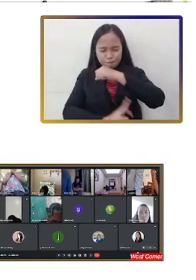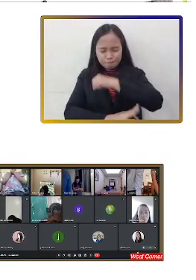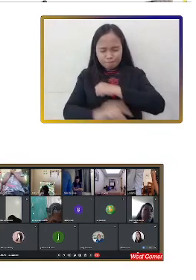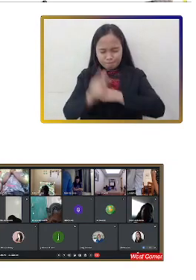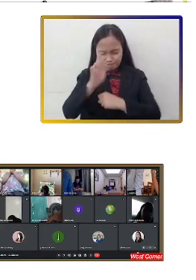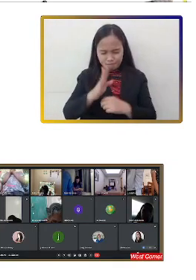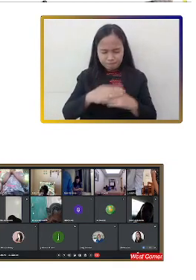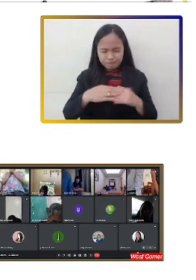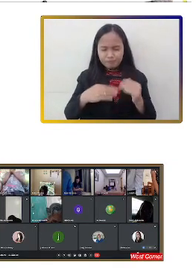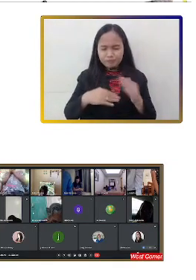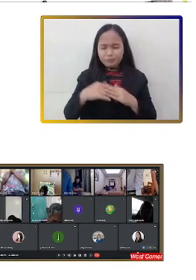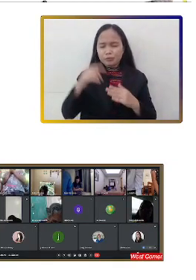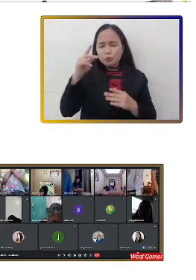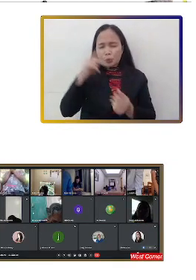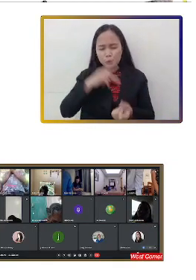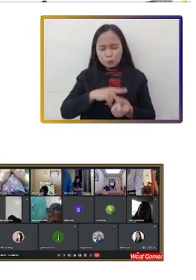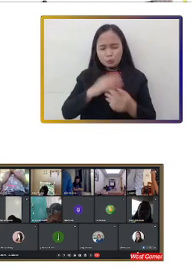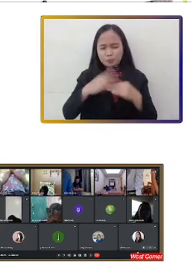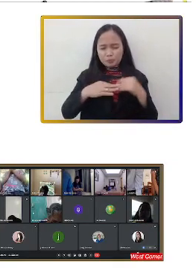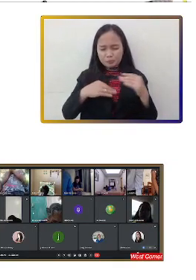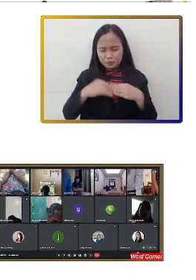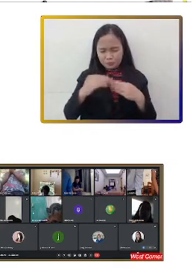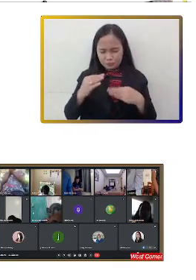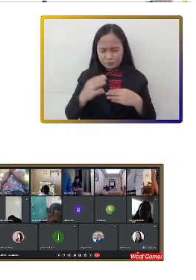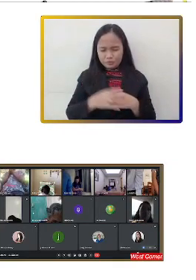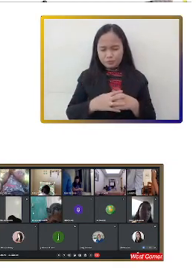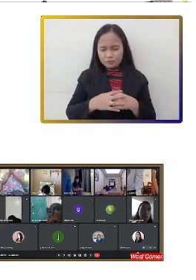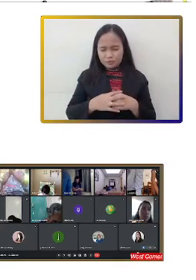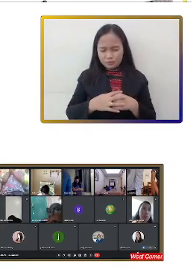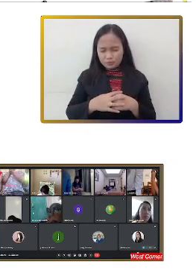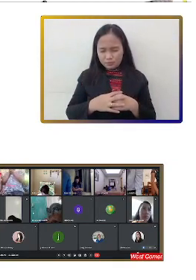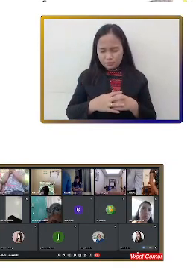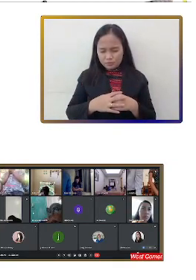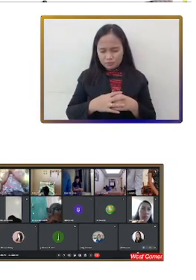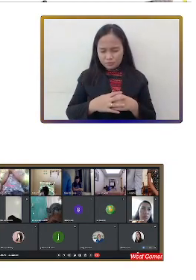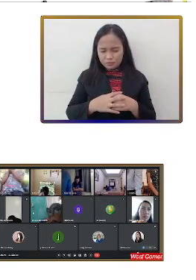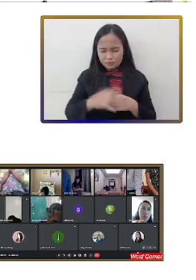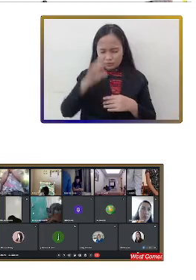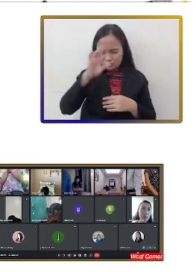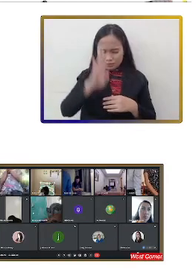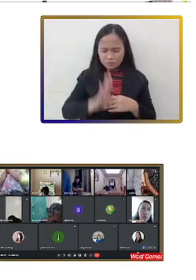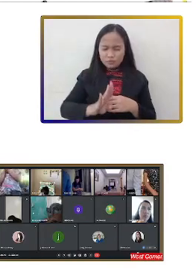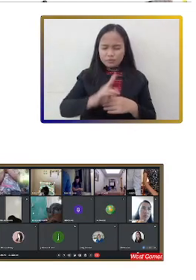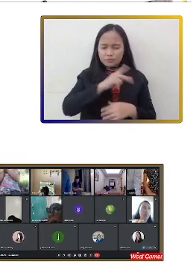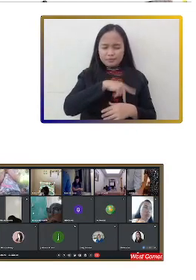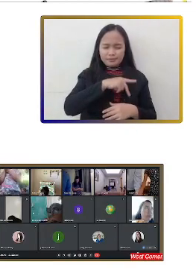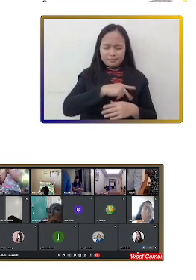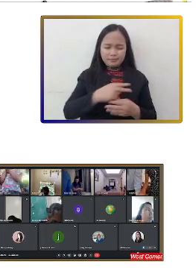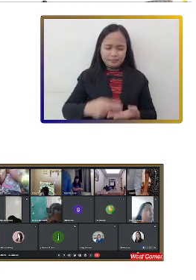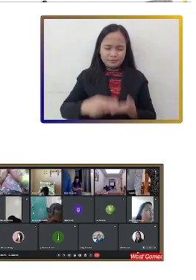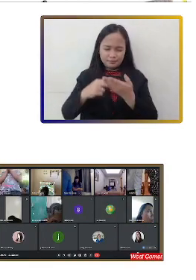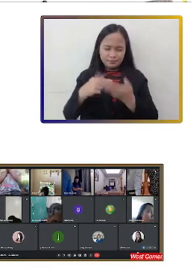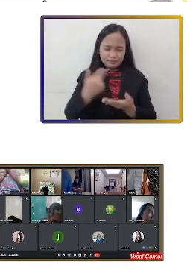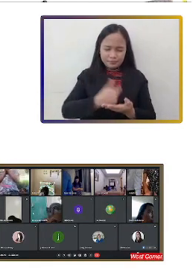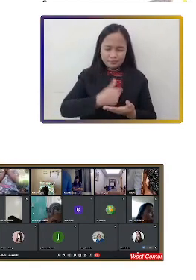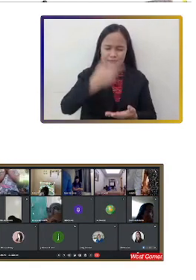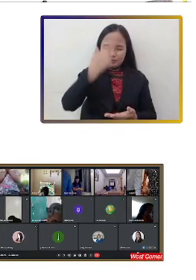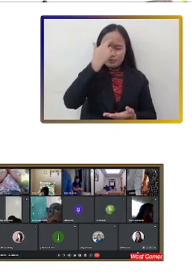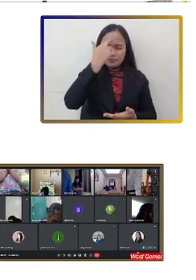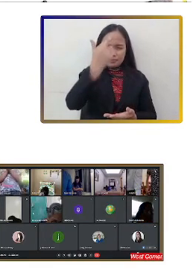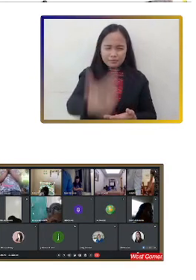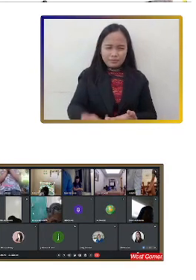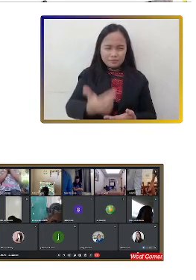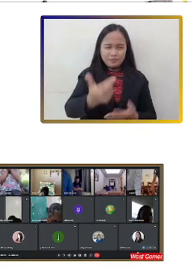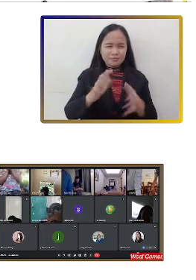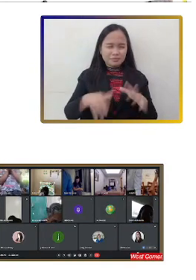Binild ni Paul, binild ng inyong man. Oh God, please help us to realize